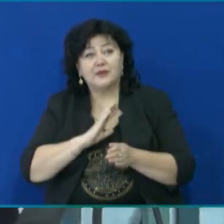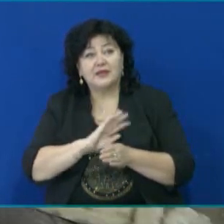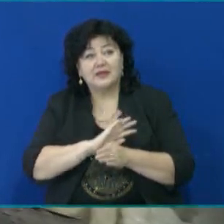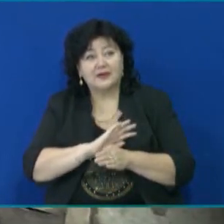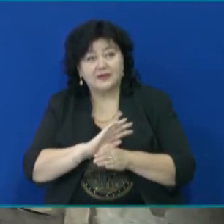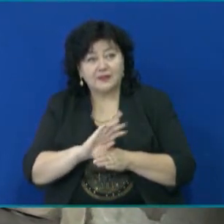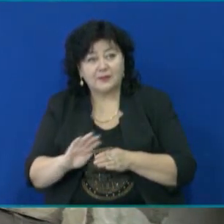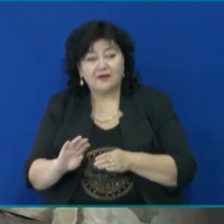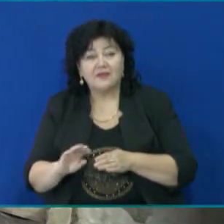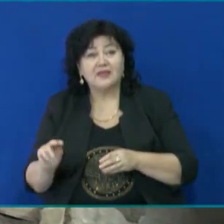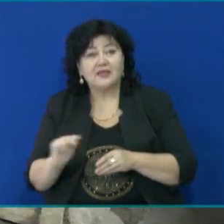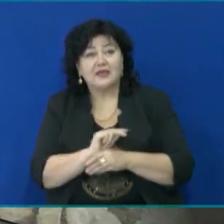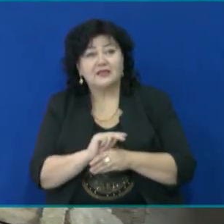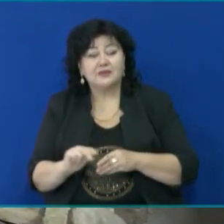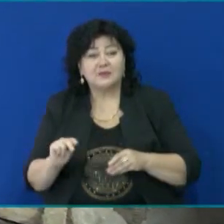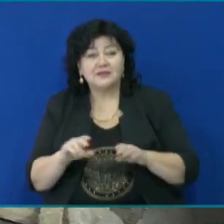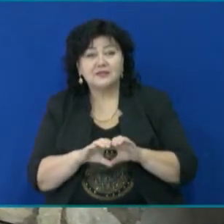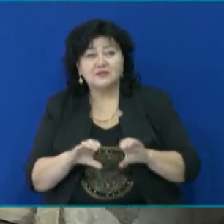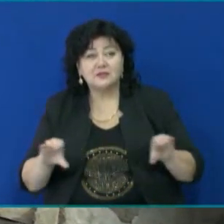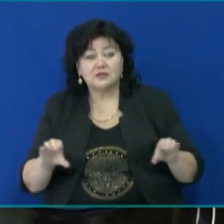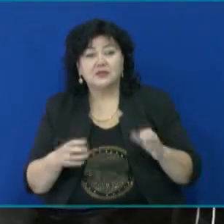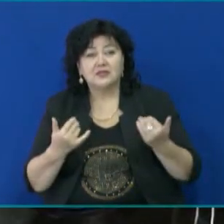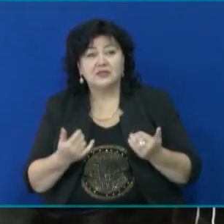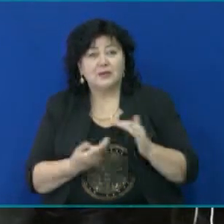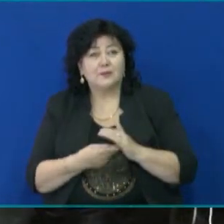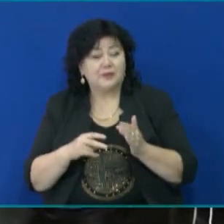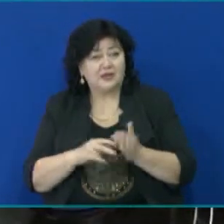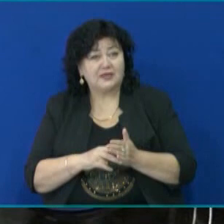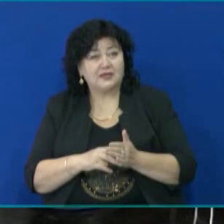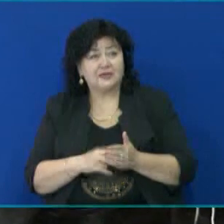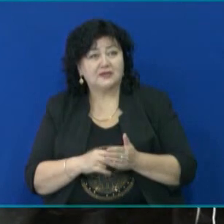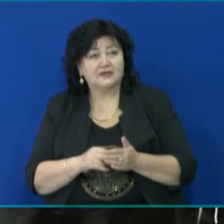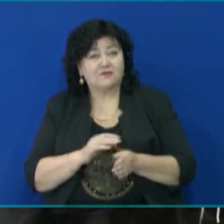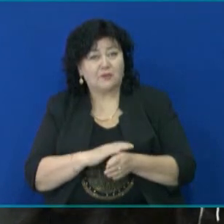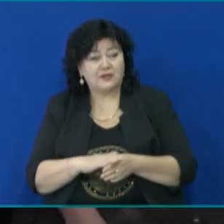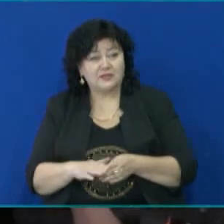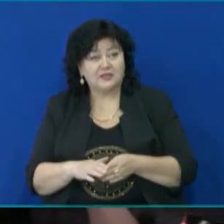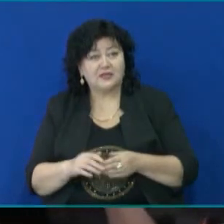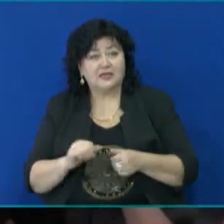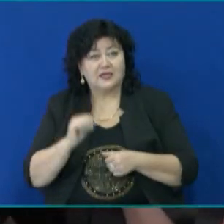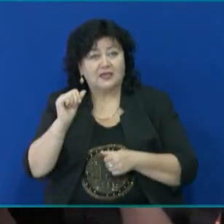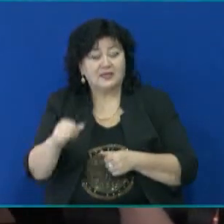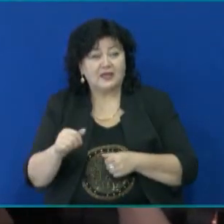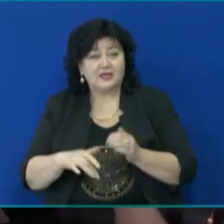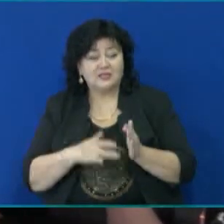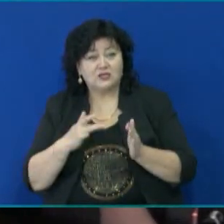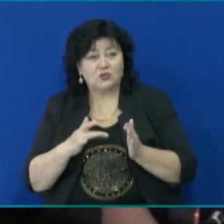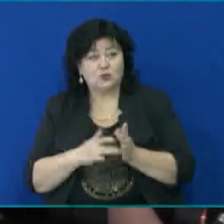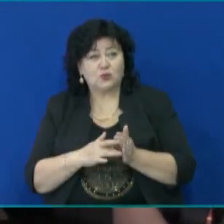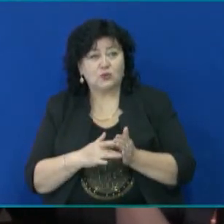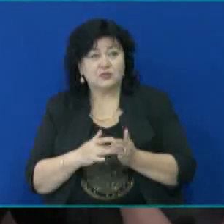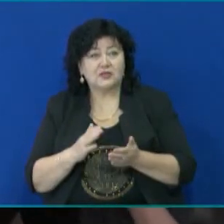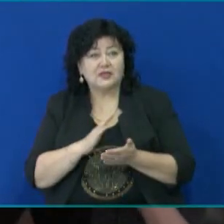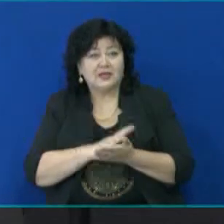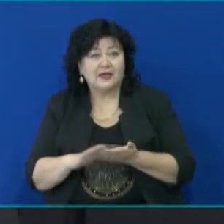қаласындағы Курчатов су арнасы мемлекеттік коммуналдық кәсіпорында болып жатқан, ондағы құбырлардың жағдайы мен тұрғындар тұтынып отырған судың